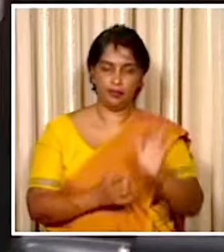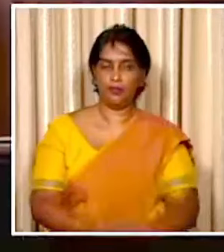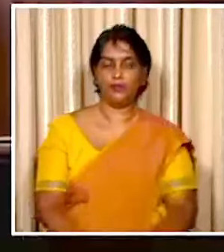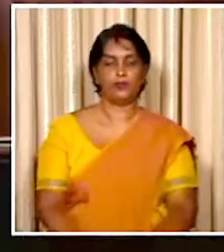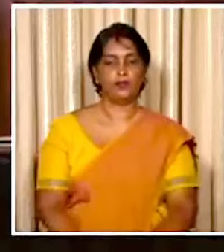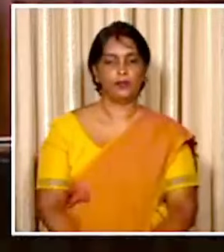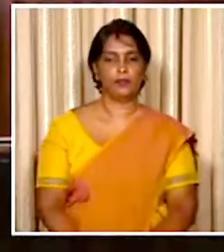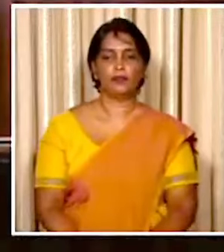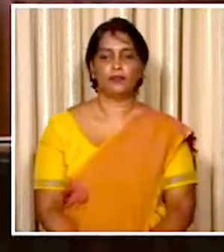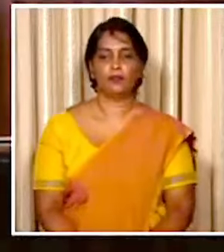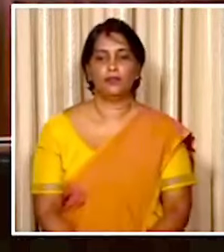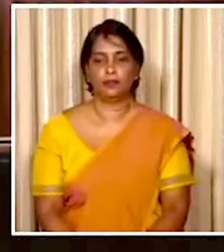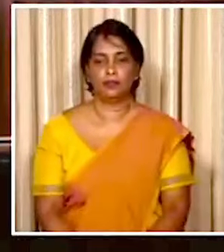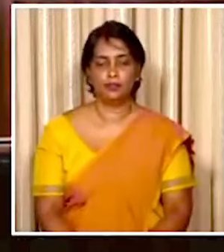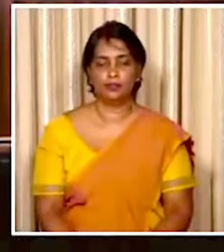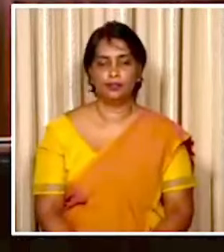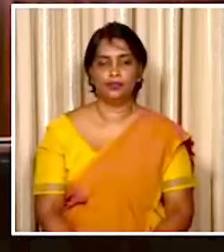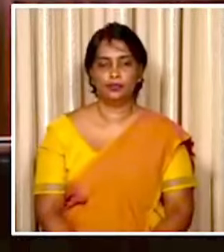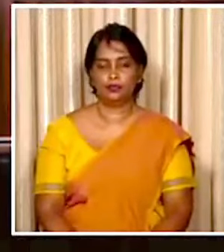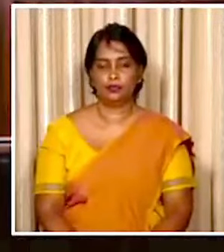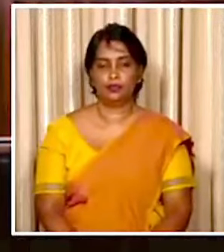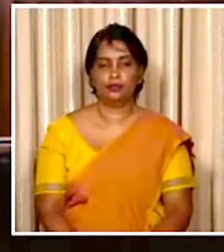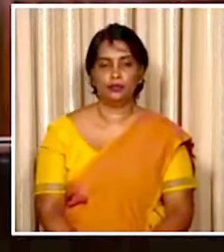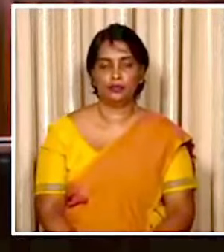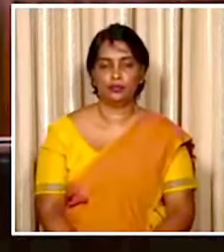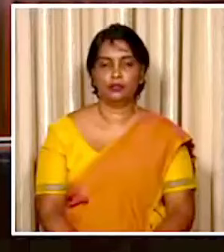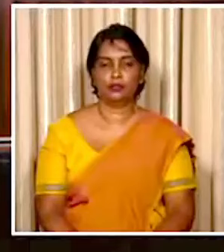බොහොම ස්තුතියි ප්‍රධාන වැඩකතු ආරම්භයේදී යෝජනා පිළිබඳ දැනුම් දීම.